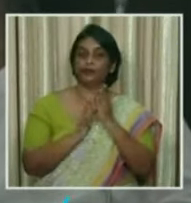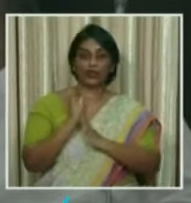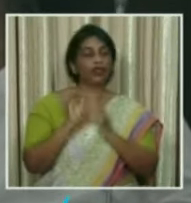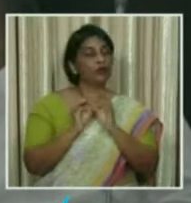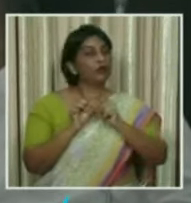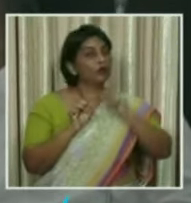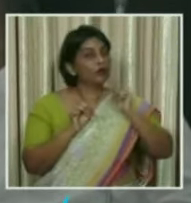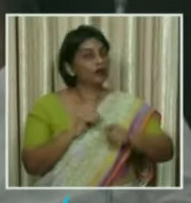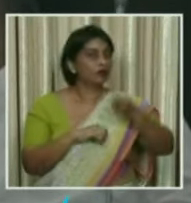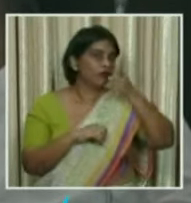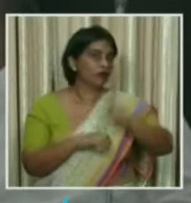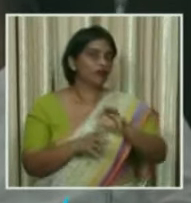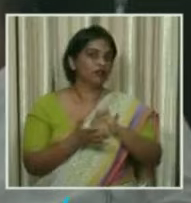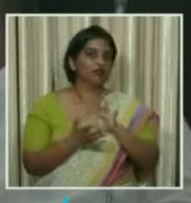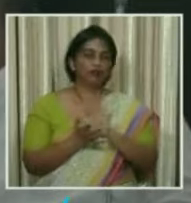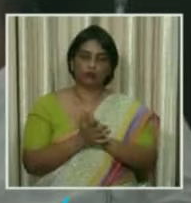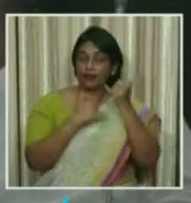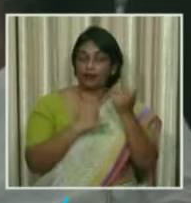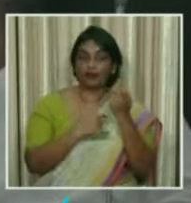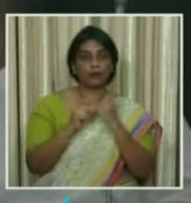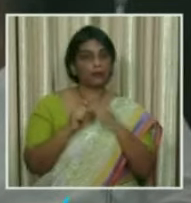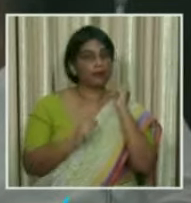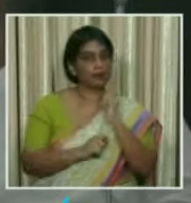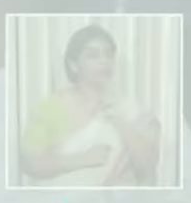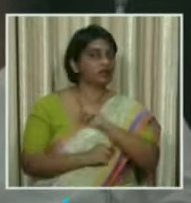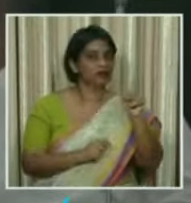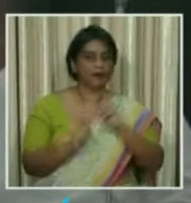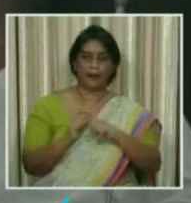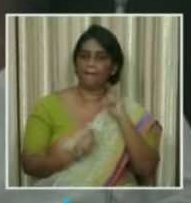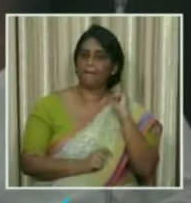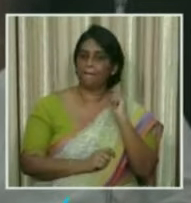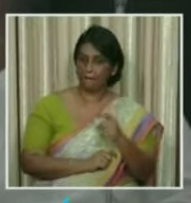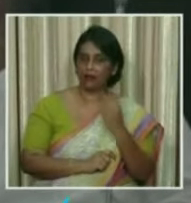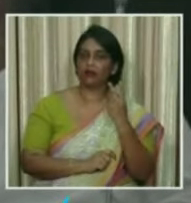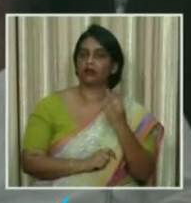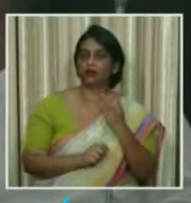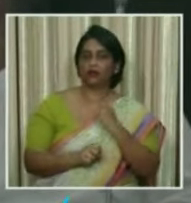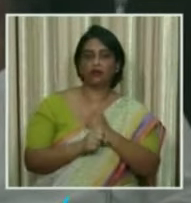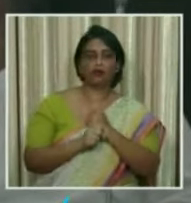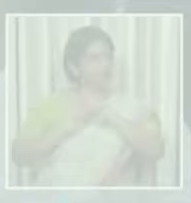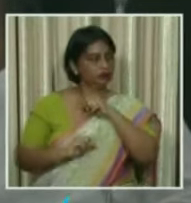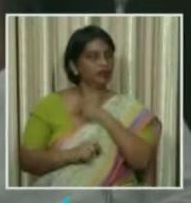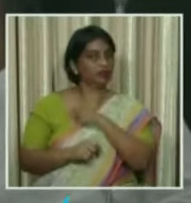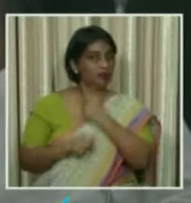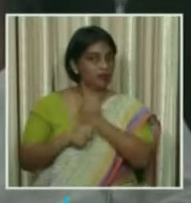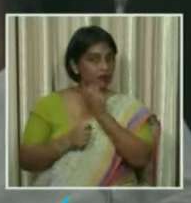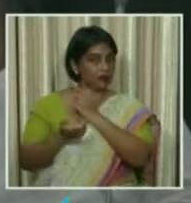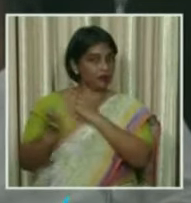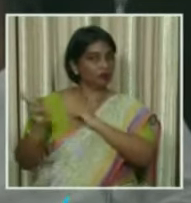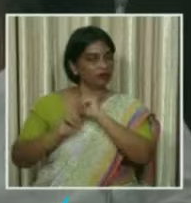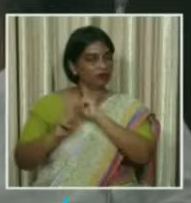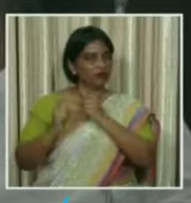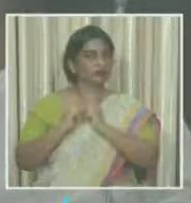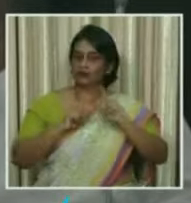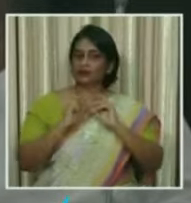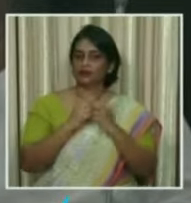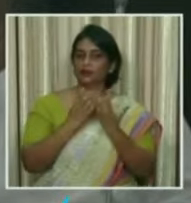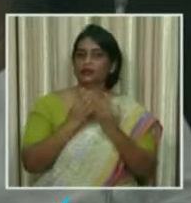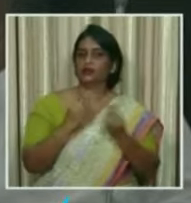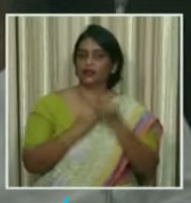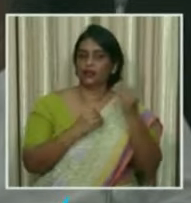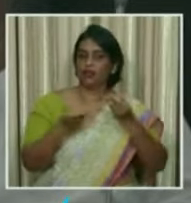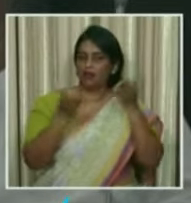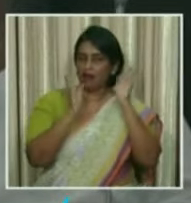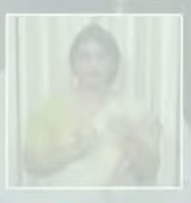මණ්ඩලයේ තීන්දුවක් ඇවිල්ලා තිනෝ කමියුනිකේෂන් ඇලවන්ස්, ට්‍රාන්ස්පෝර්ට් ඇලවන්ස් මේ දෙක භාණ්ඩාගාරයත් එක්ක කතා කරලා අවශ්‍ය ක්‍රියාමාර්ග ගන්නයි කියලා ඒක